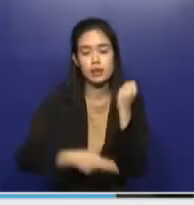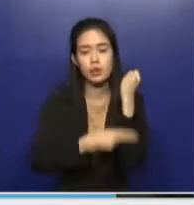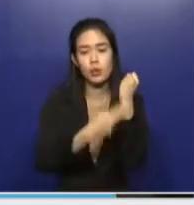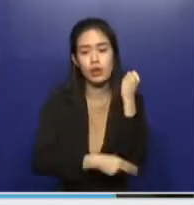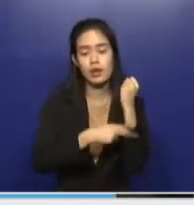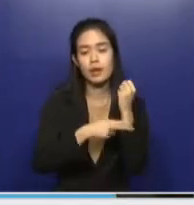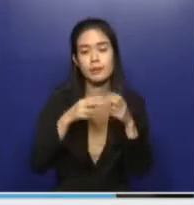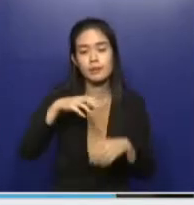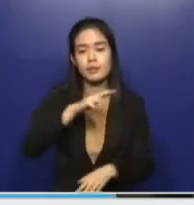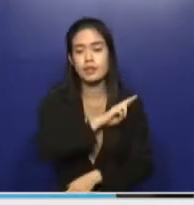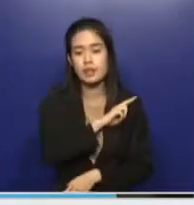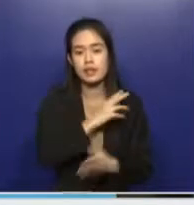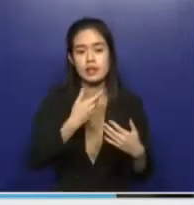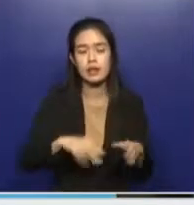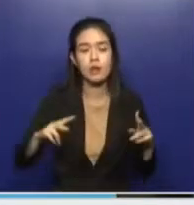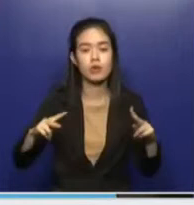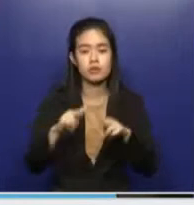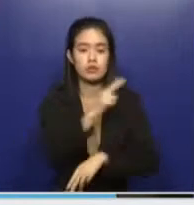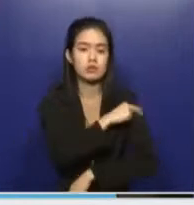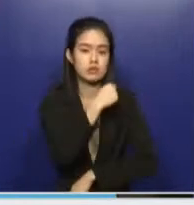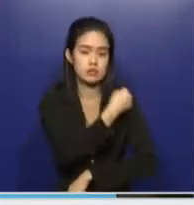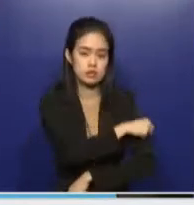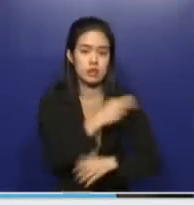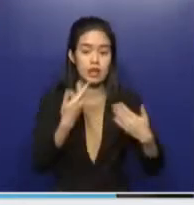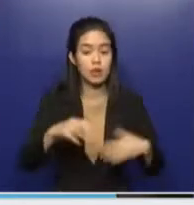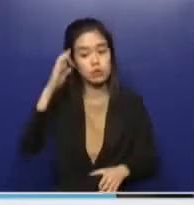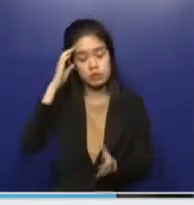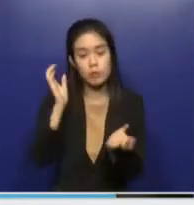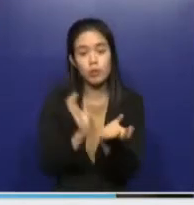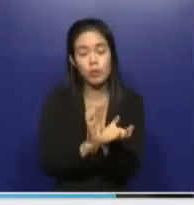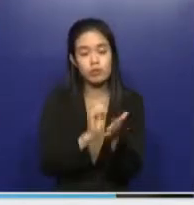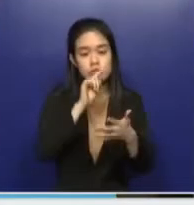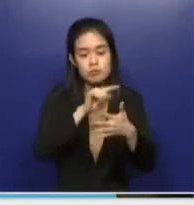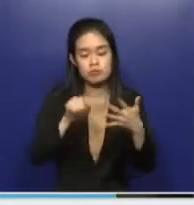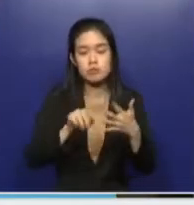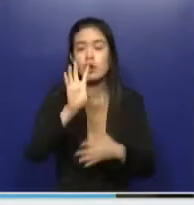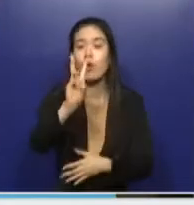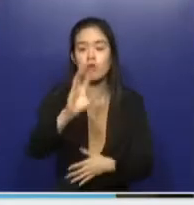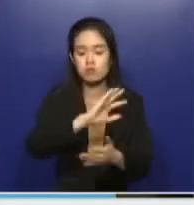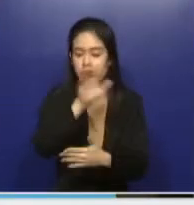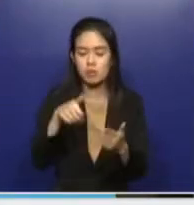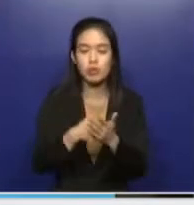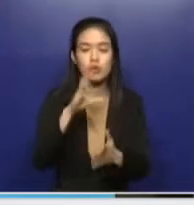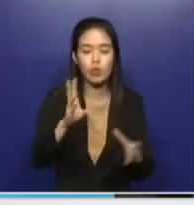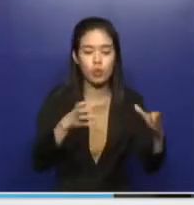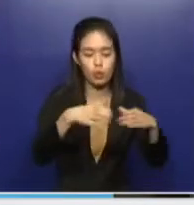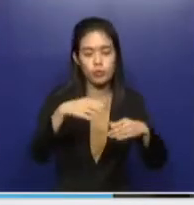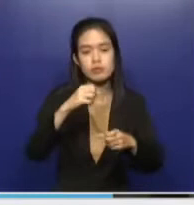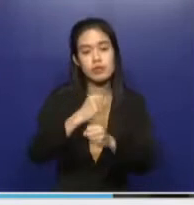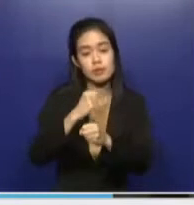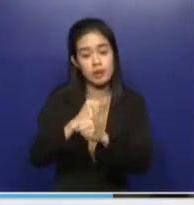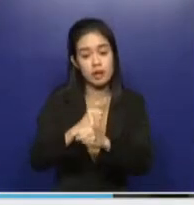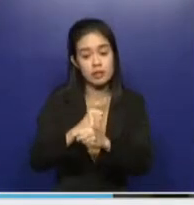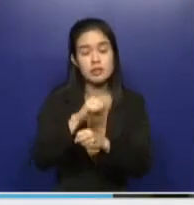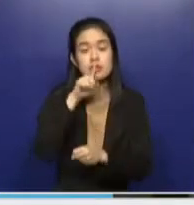กระทรวงสาธารณสุขและ6ตำรวจครับท่านประธานผมถามว่าหน่วยงาน6หน่วยนี้เข้าใจความหม